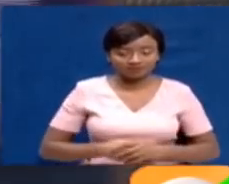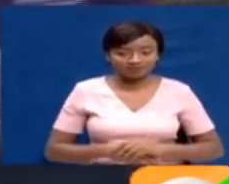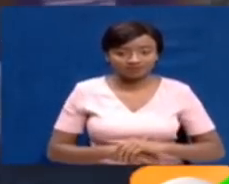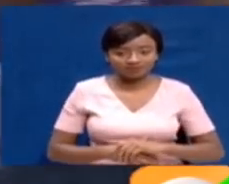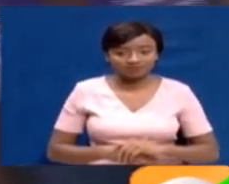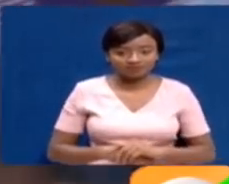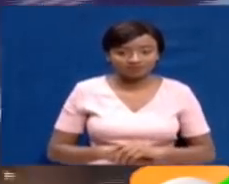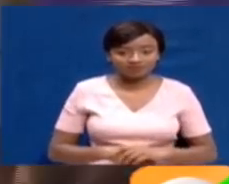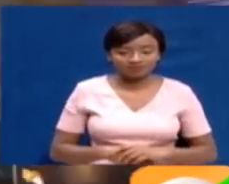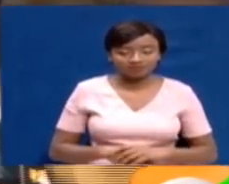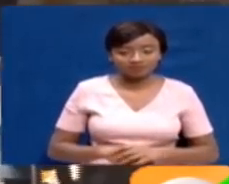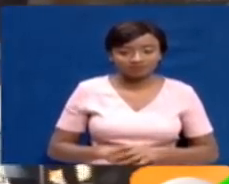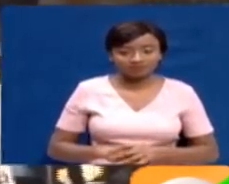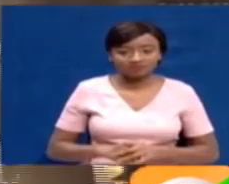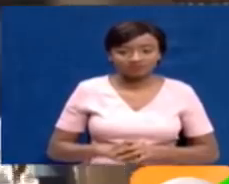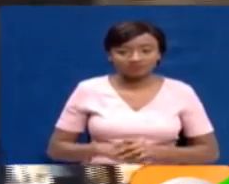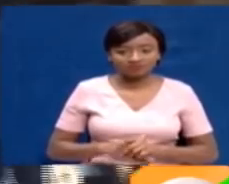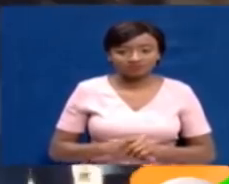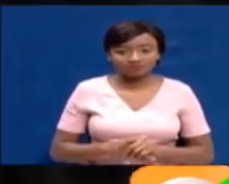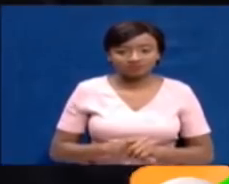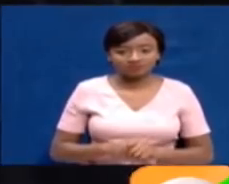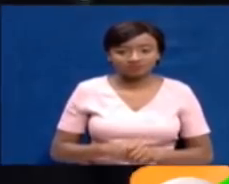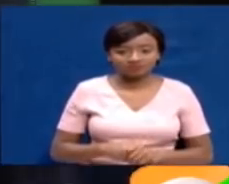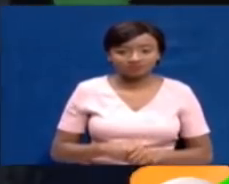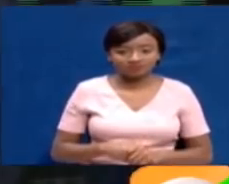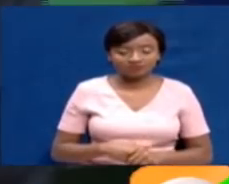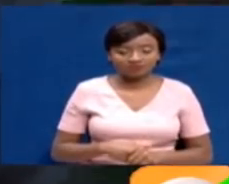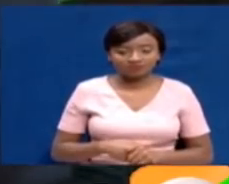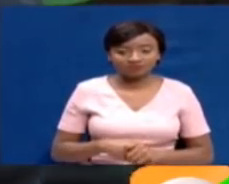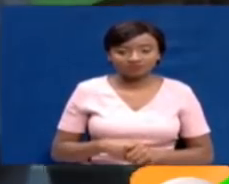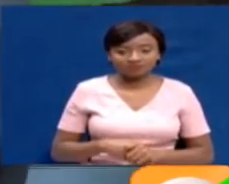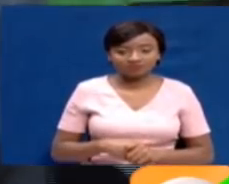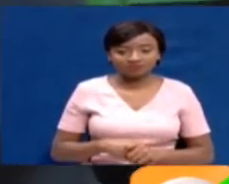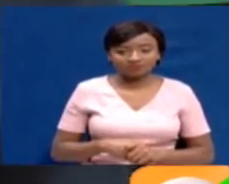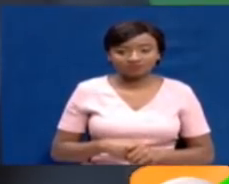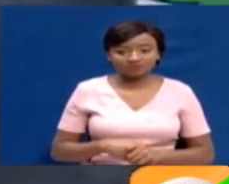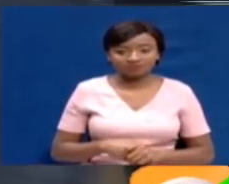iishe huwa pia tu na kuja tunarudia tu hapa.